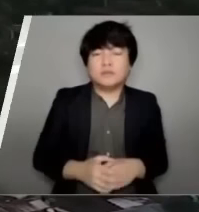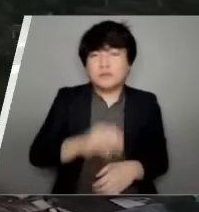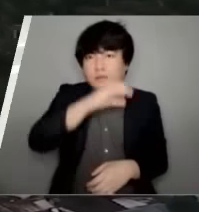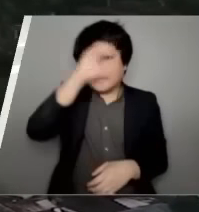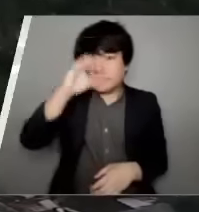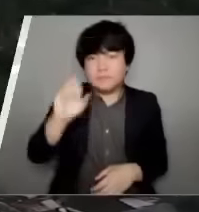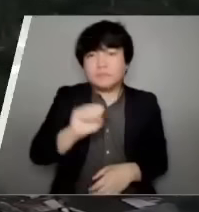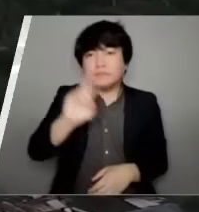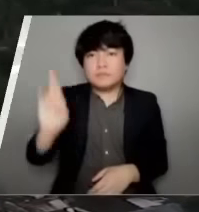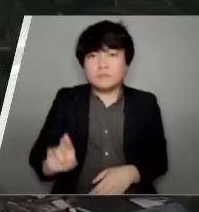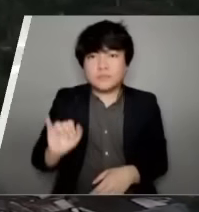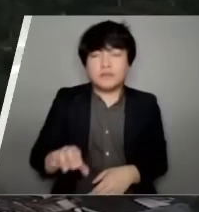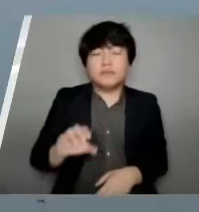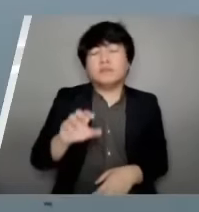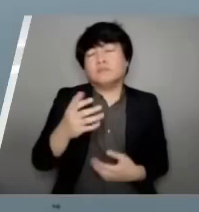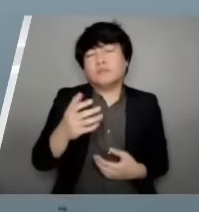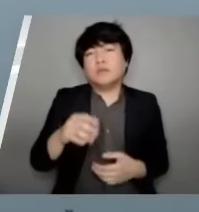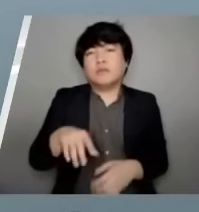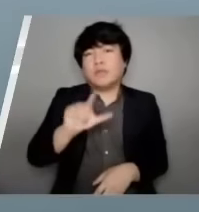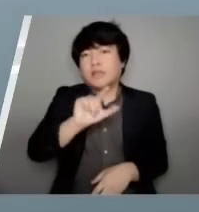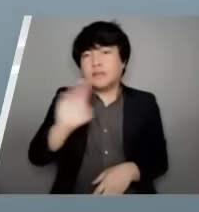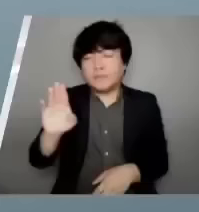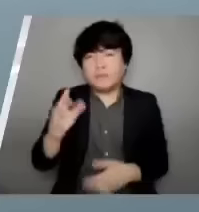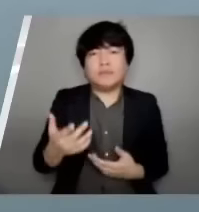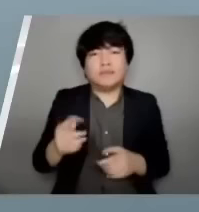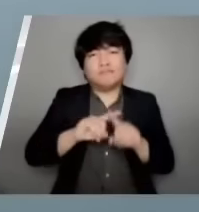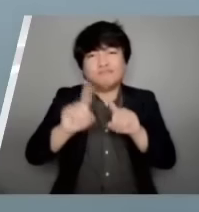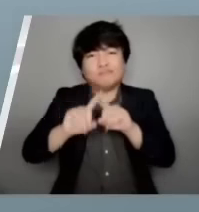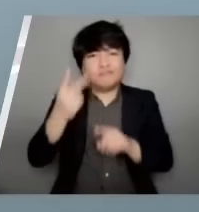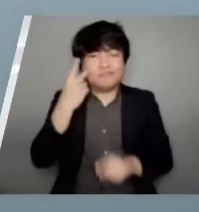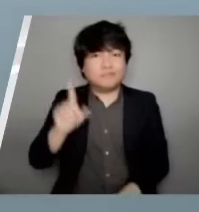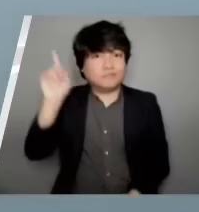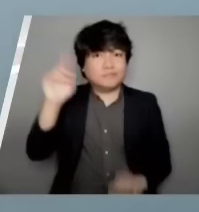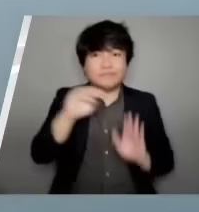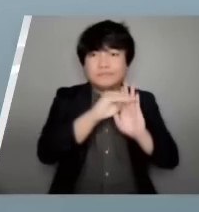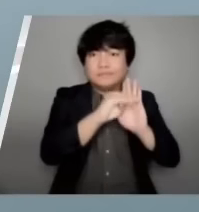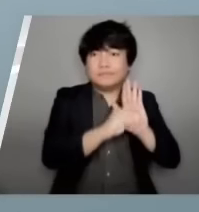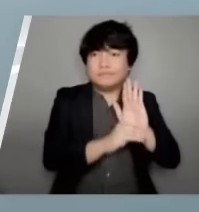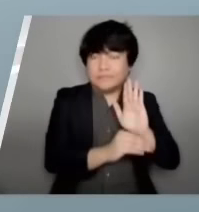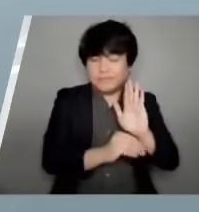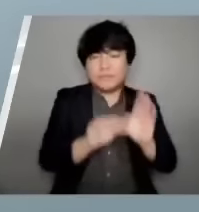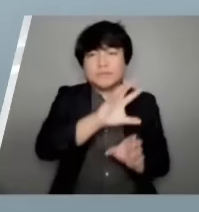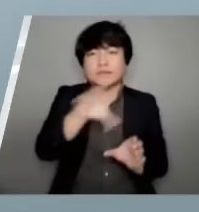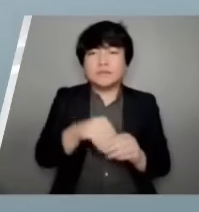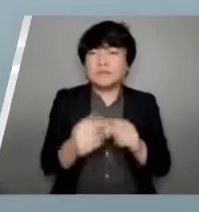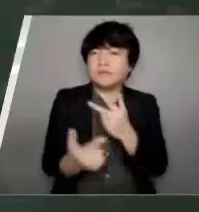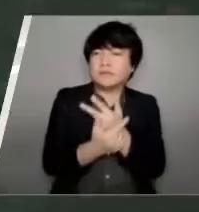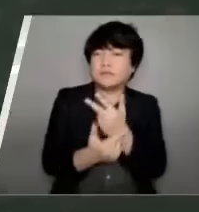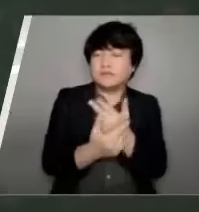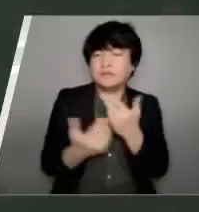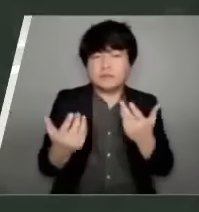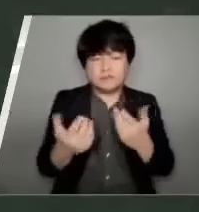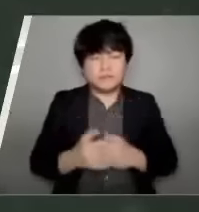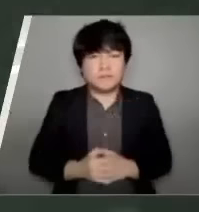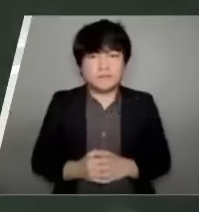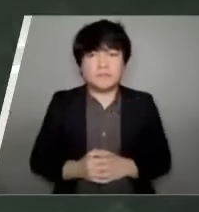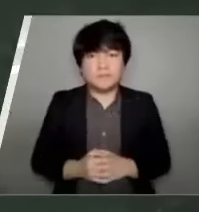Cabuyao, Los Baños, Bay, Victoria, Pila, Santa Cruz, Lumban, Kalayaan at Paete. Tatlong kumpanya